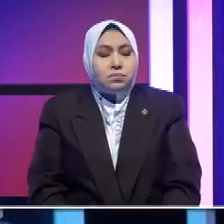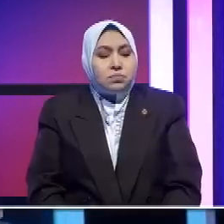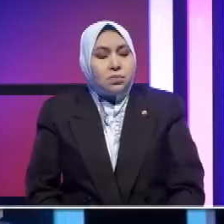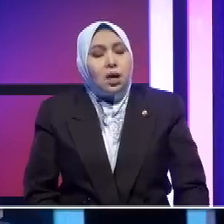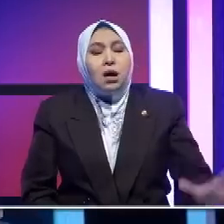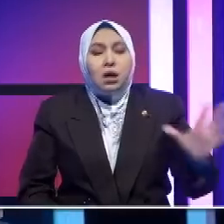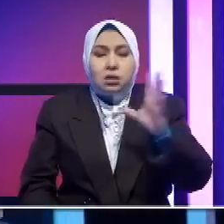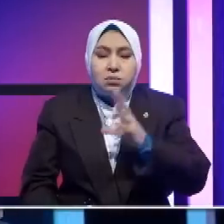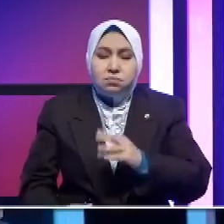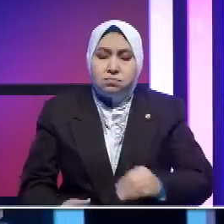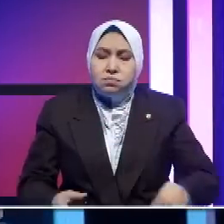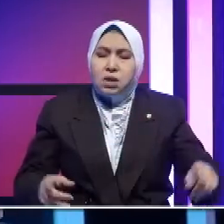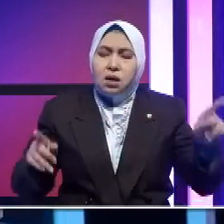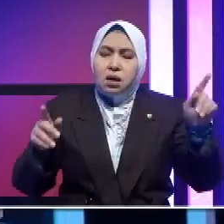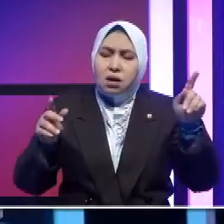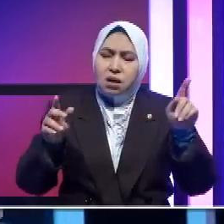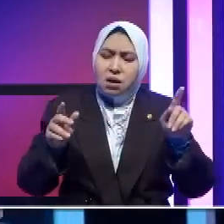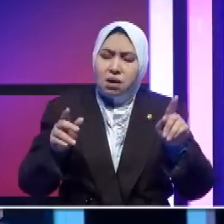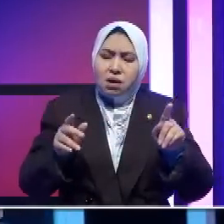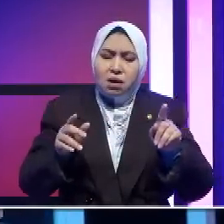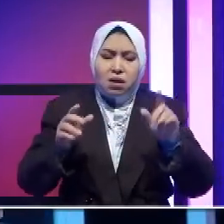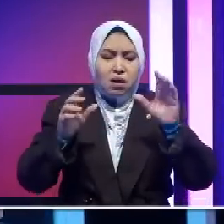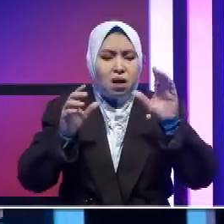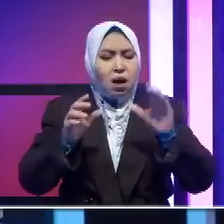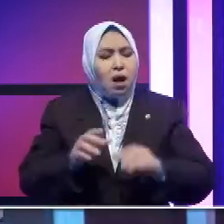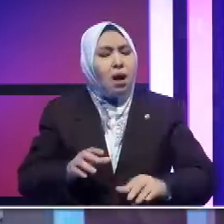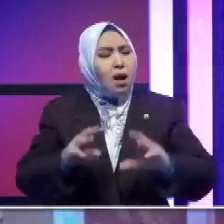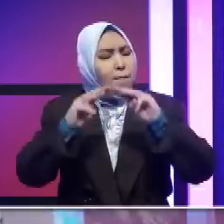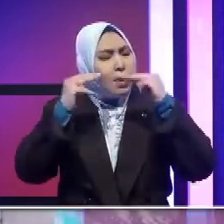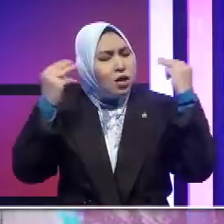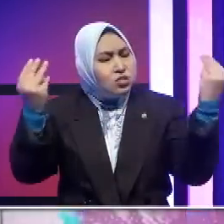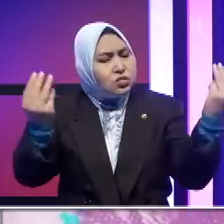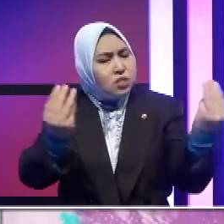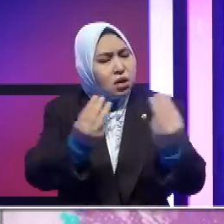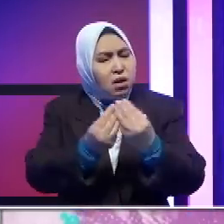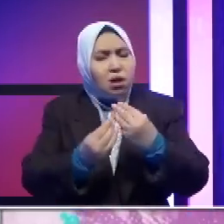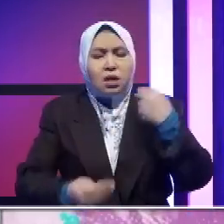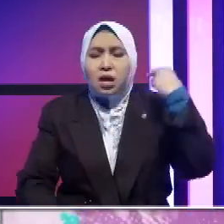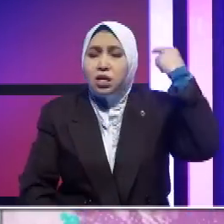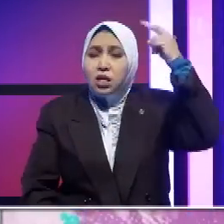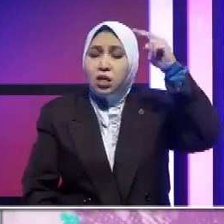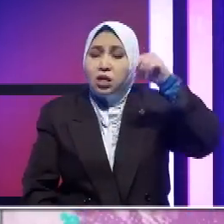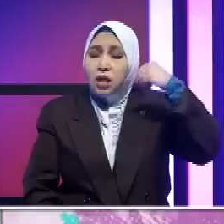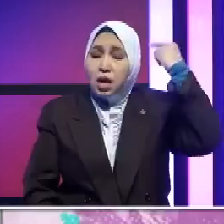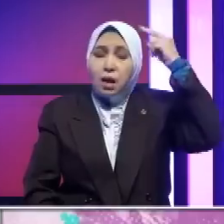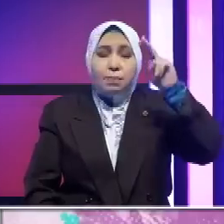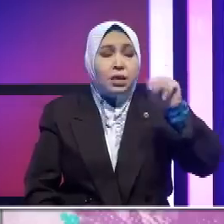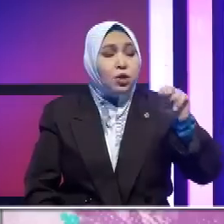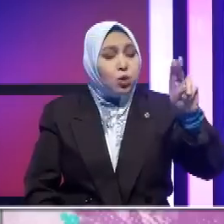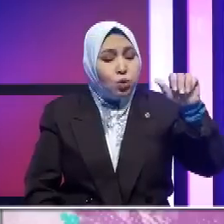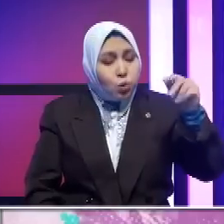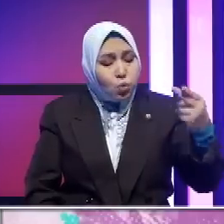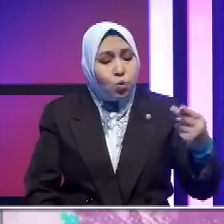Mithla dabbi qawmi nuhin